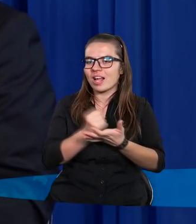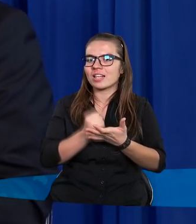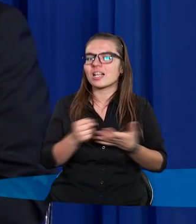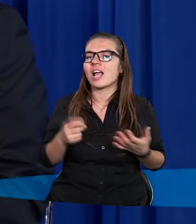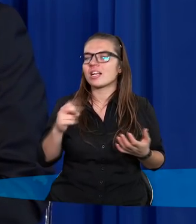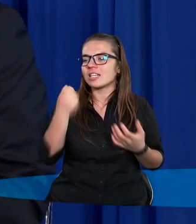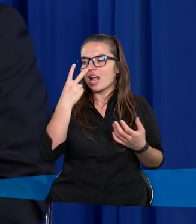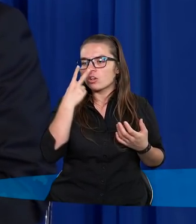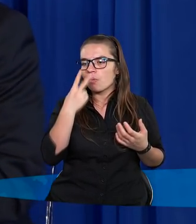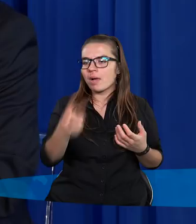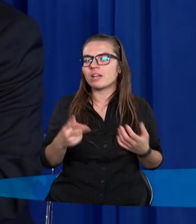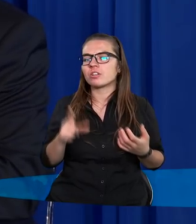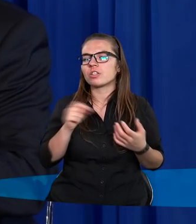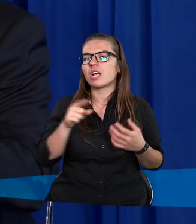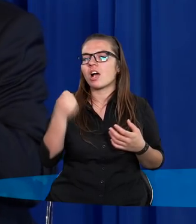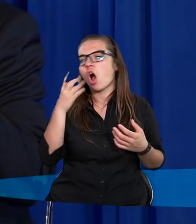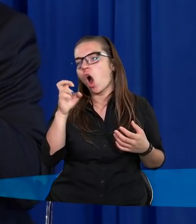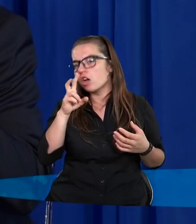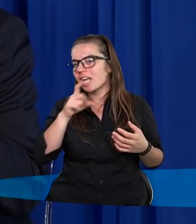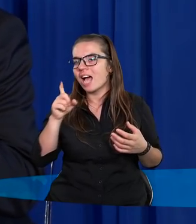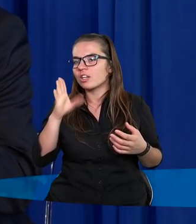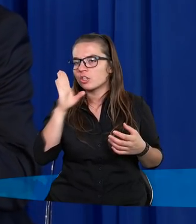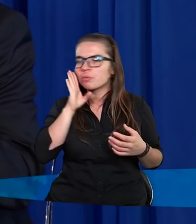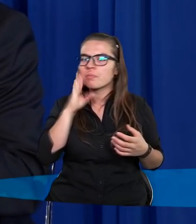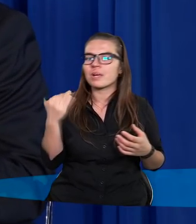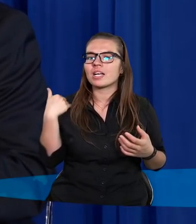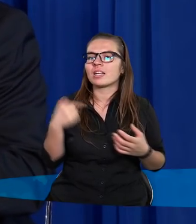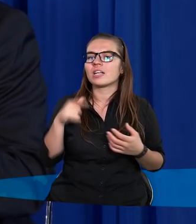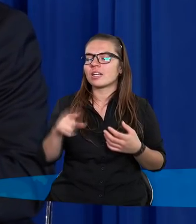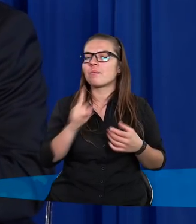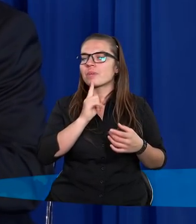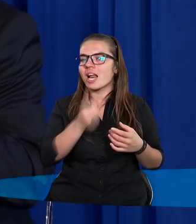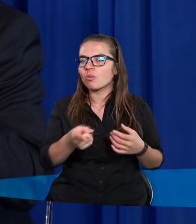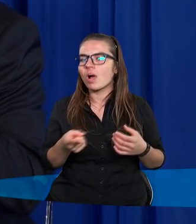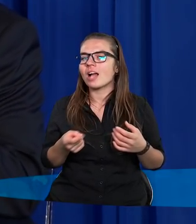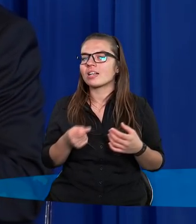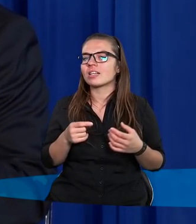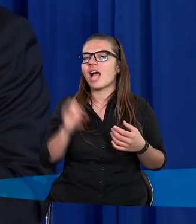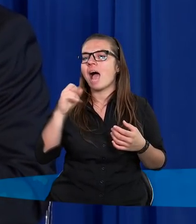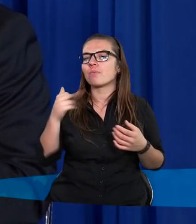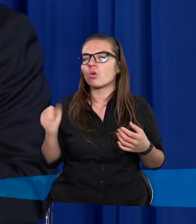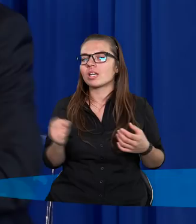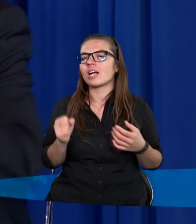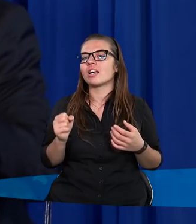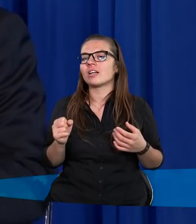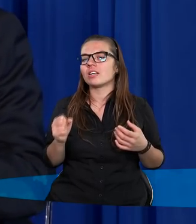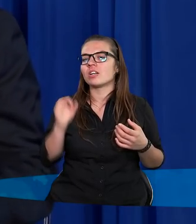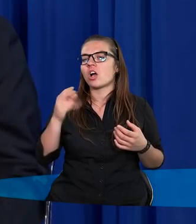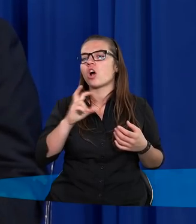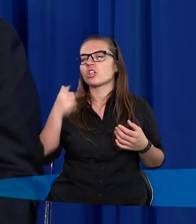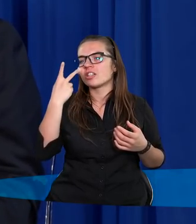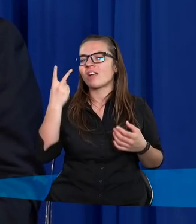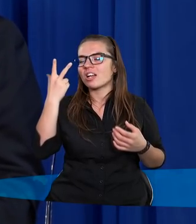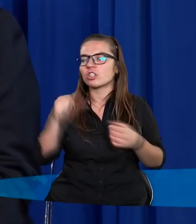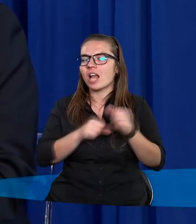i zaraz zobaczymy, że pisanie chociażby krótkiego przesłania, na przykład proroka Amosa trwa dwa czy